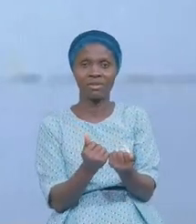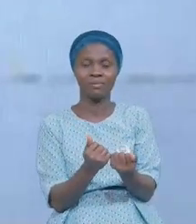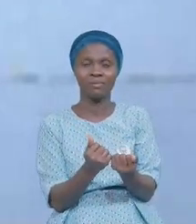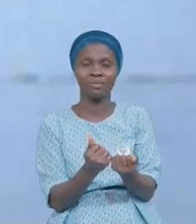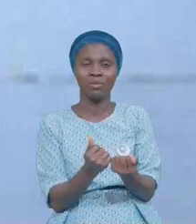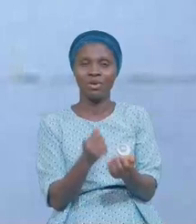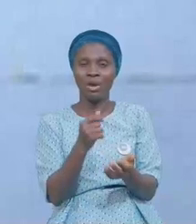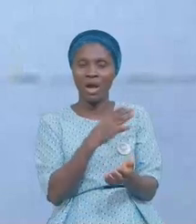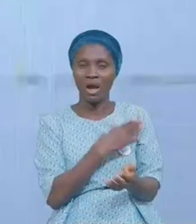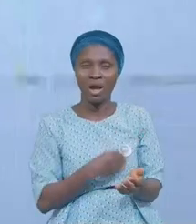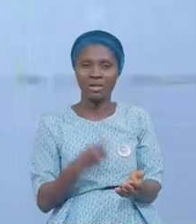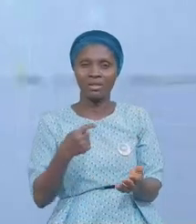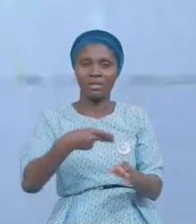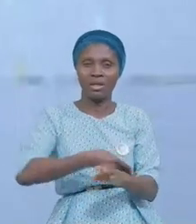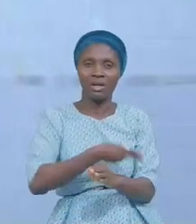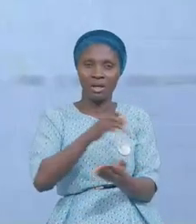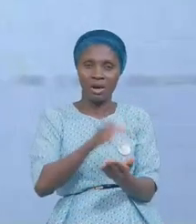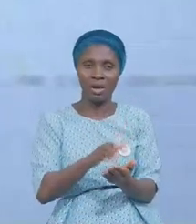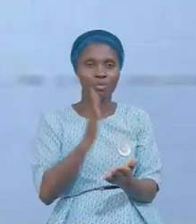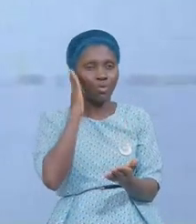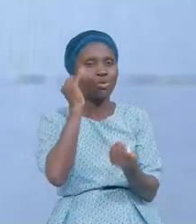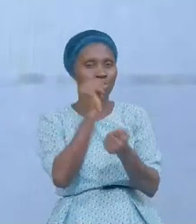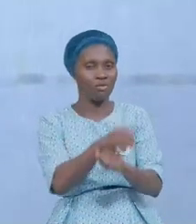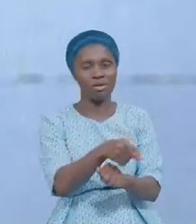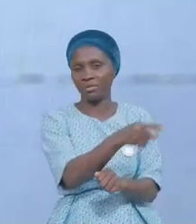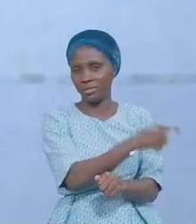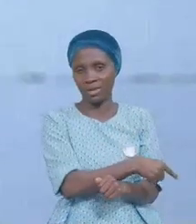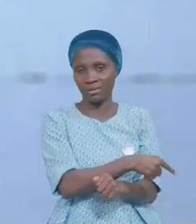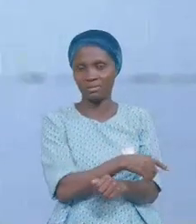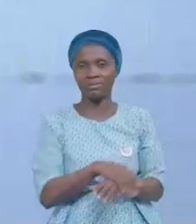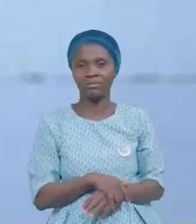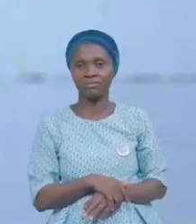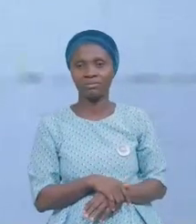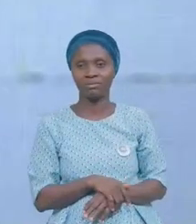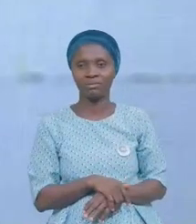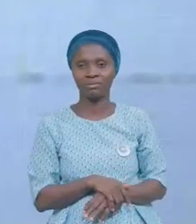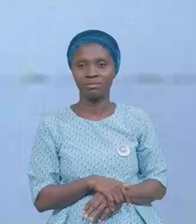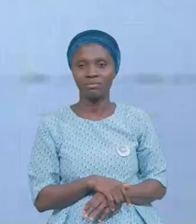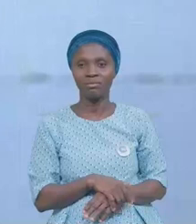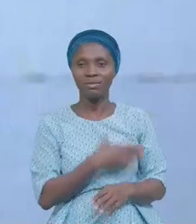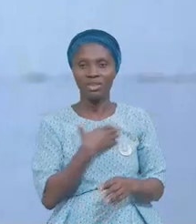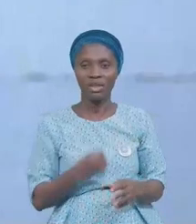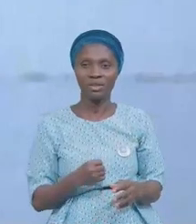car il est Seigneur, il est le Seigneur des Seigneurs, le roi des rois.